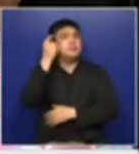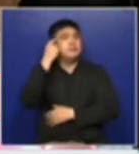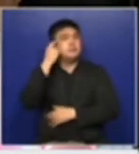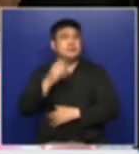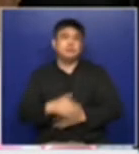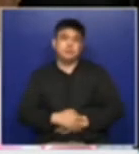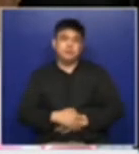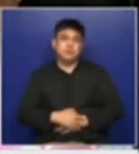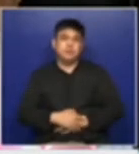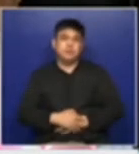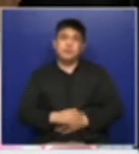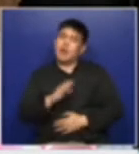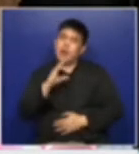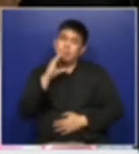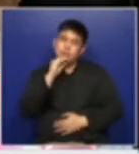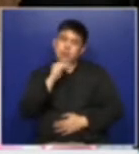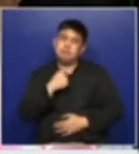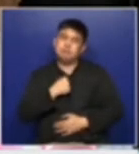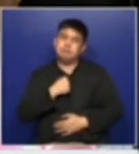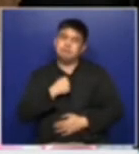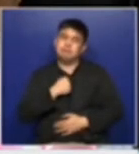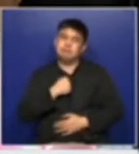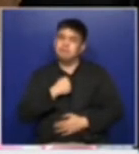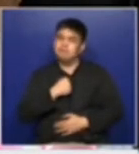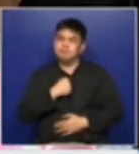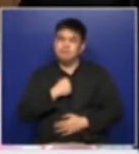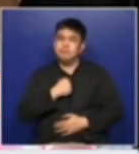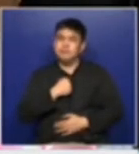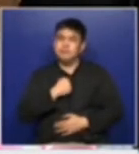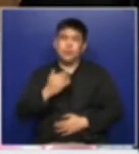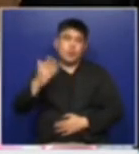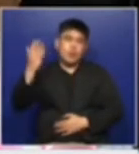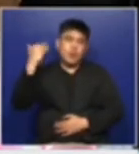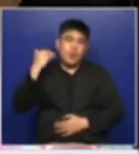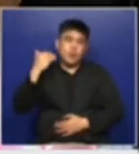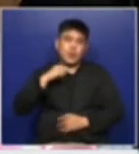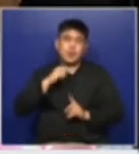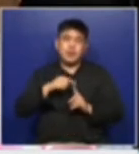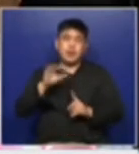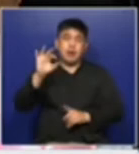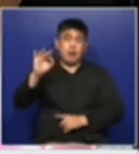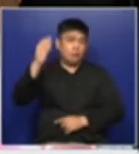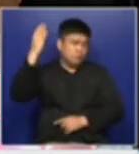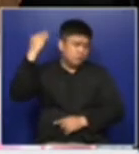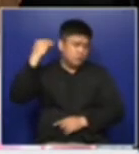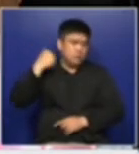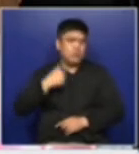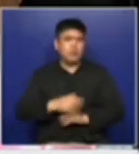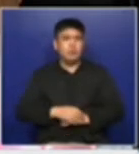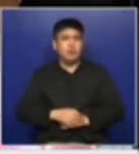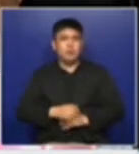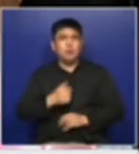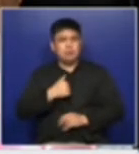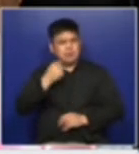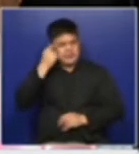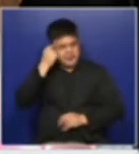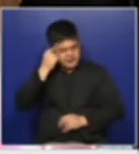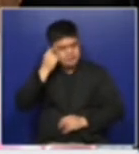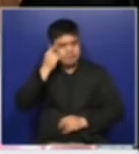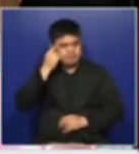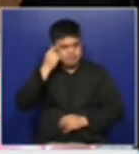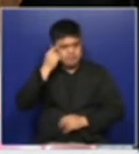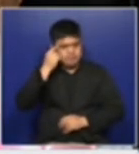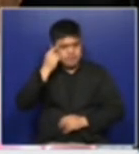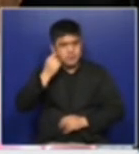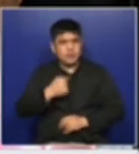จากคำพูดนั้นจากเหตุการณ์วันนั้นเนี่ยเราเองมีความปรารถนาดีนะครับ